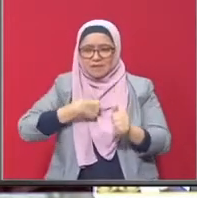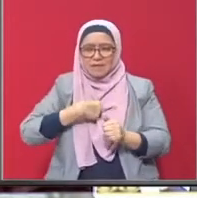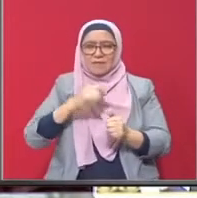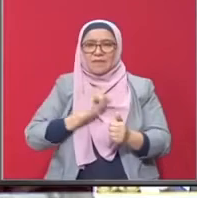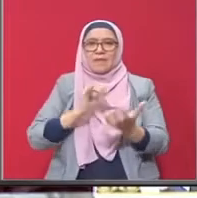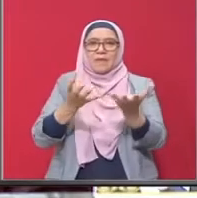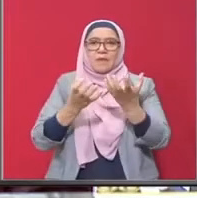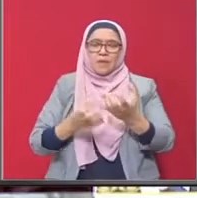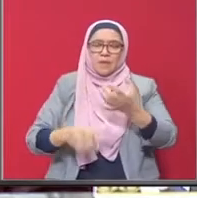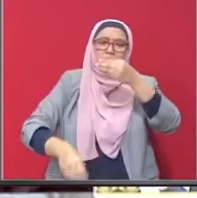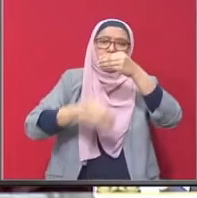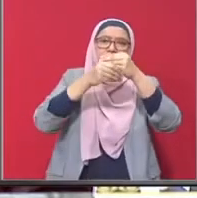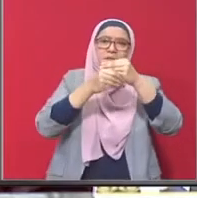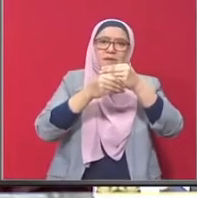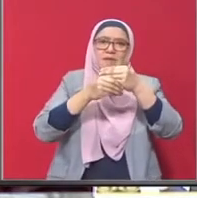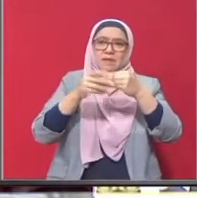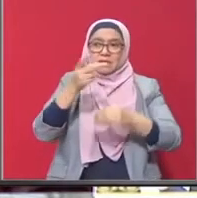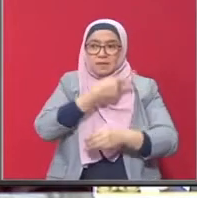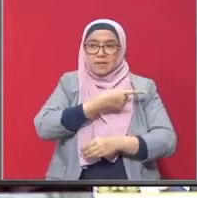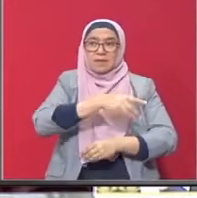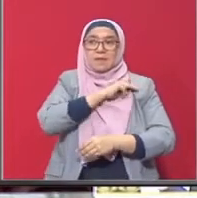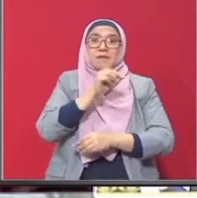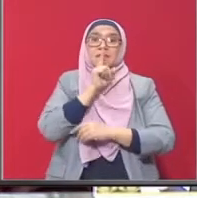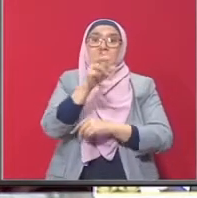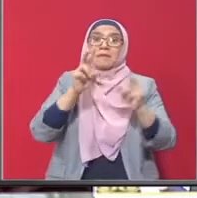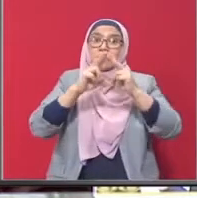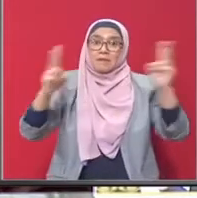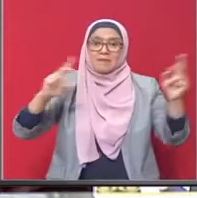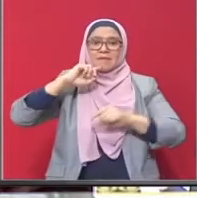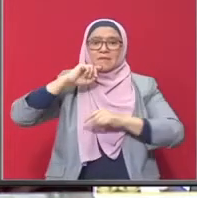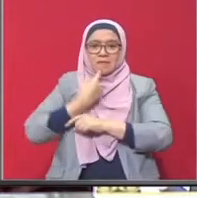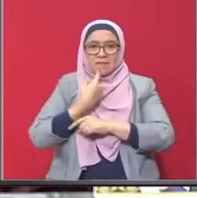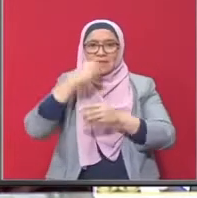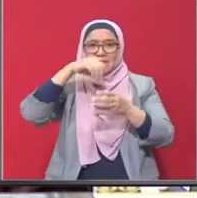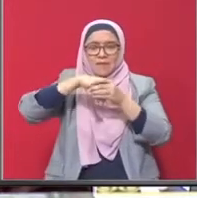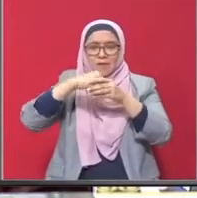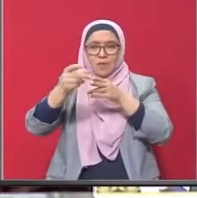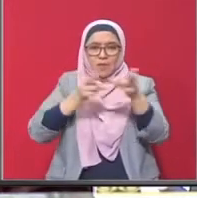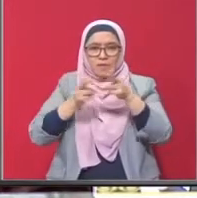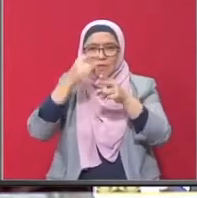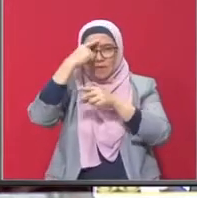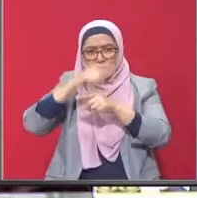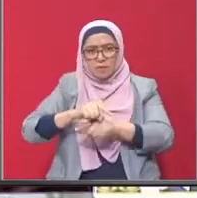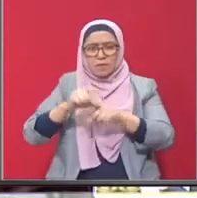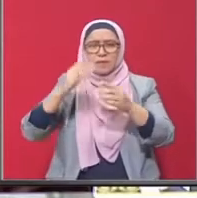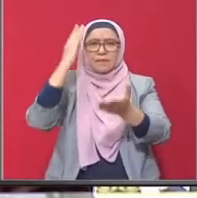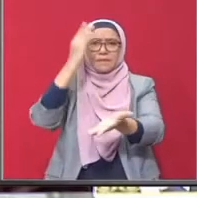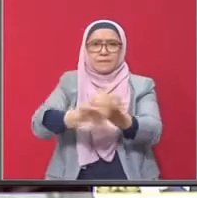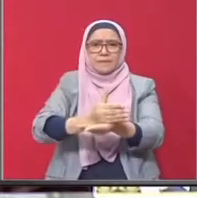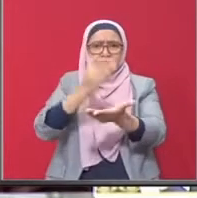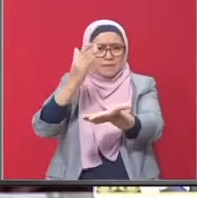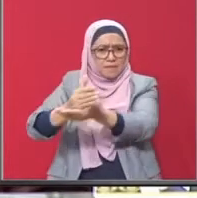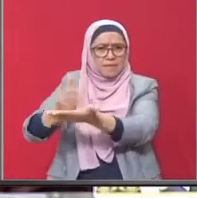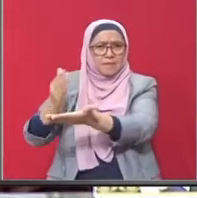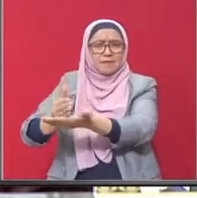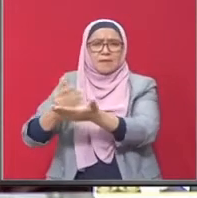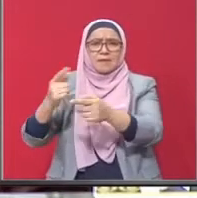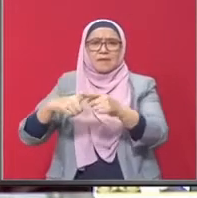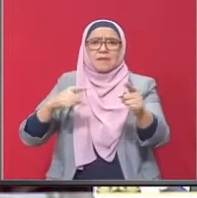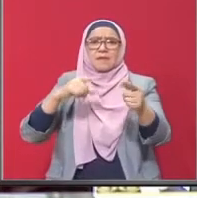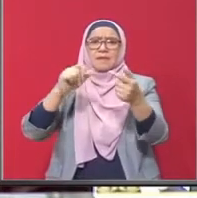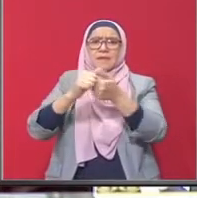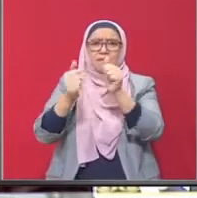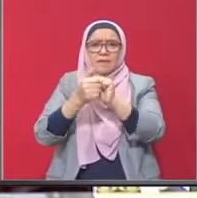ingin semut bawah Kementerian sangat serius dalam us untuk mengontrak seisuu berkaitan dengan nah hidup